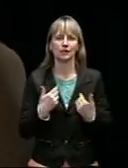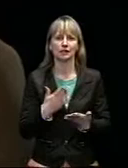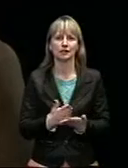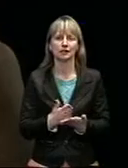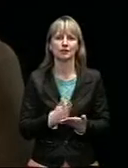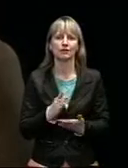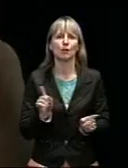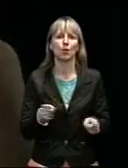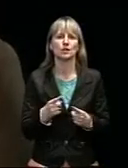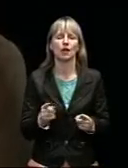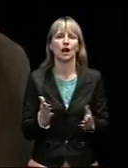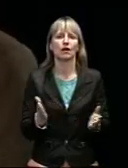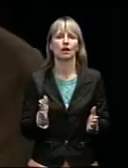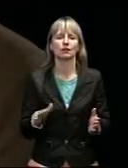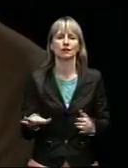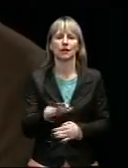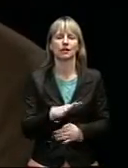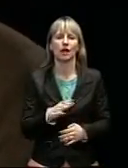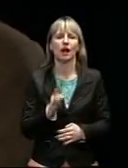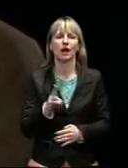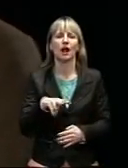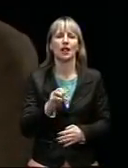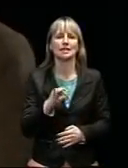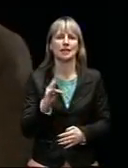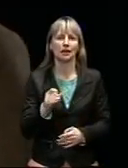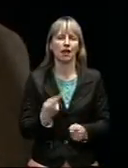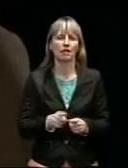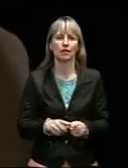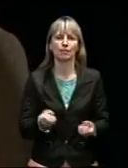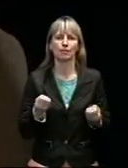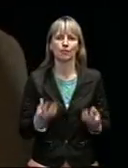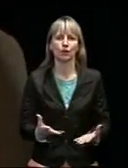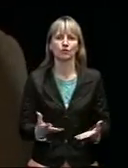музыкальной среде. Да? Классика — это просто...